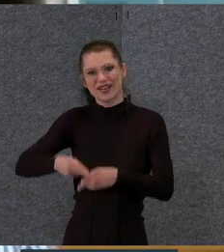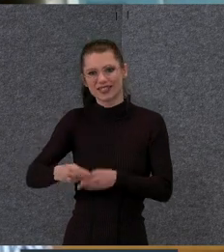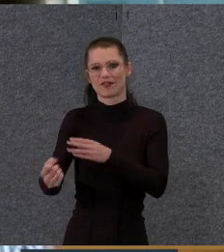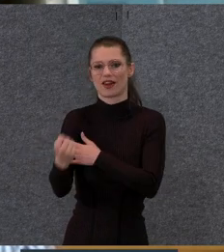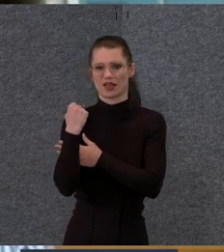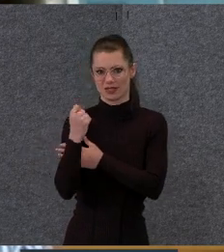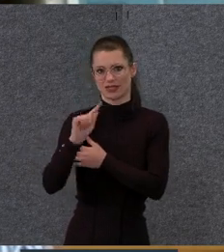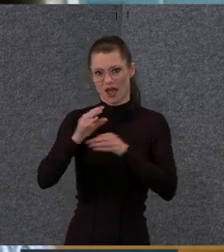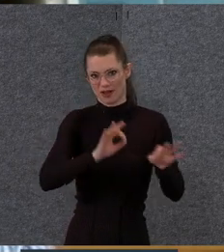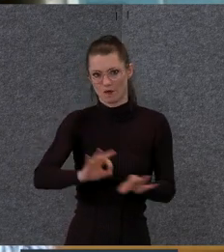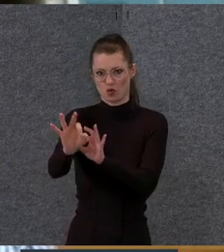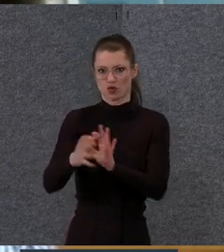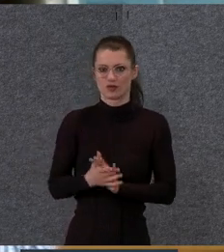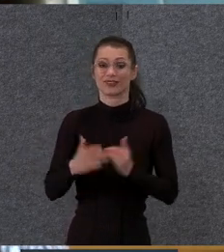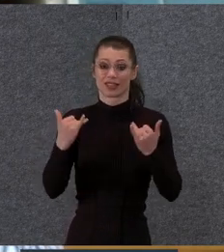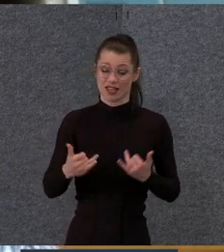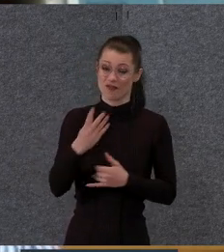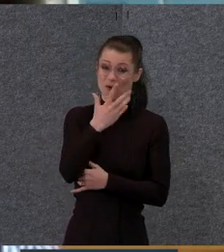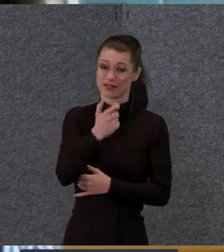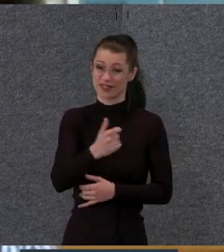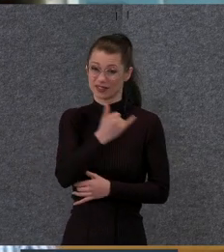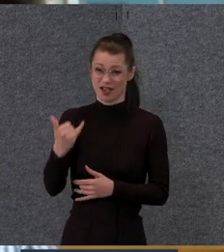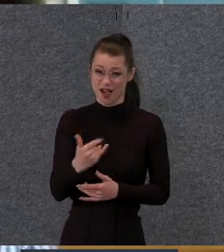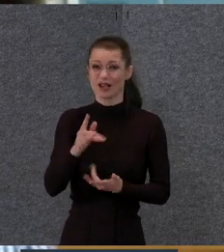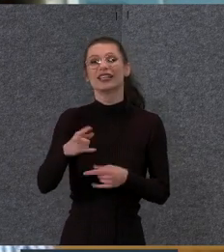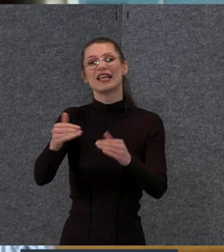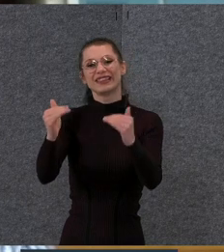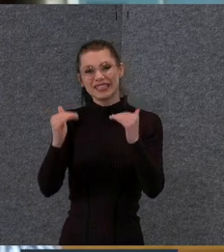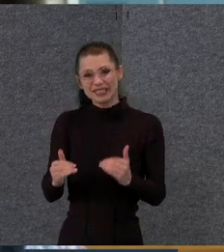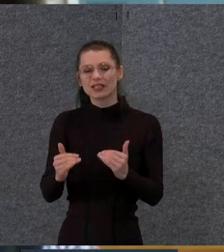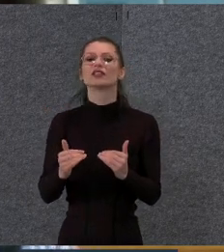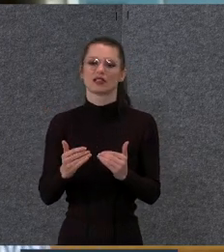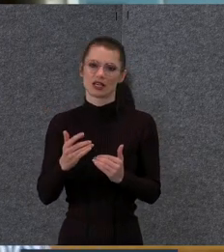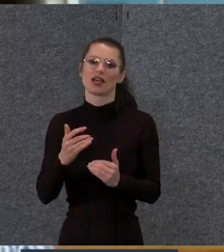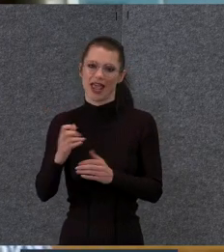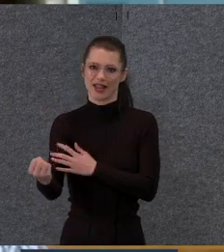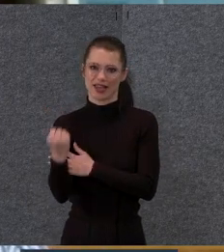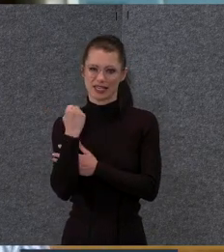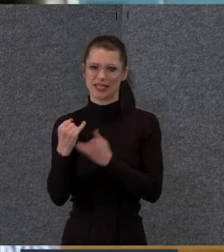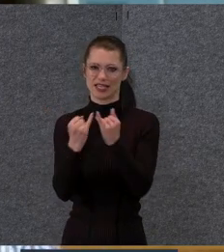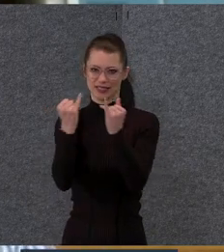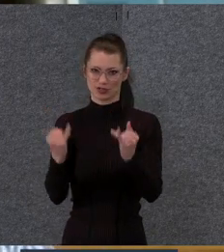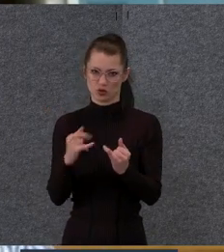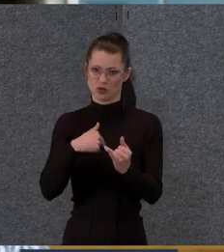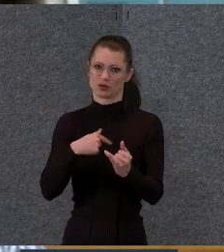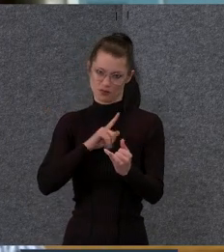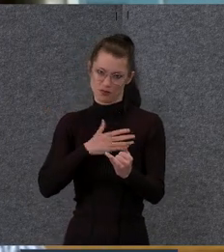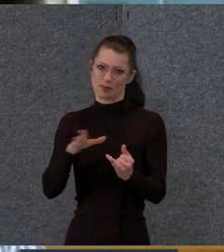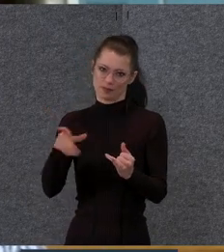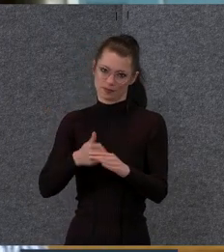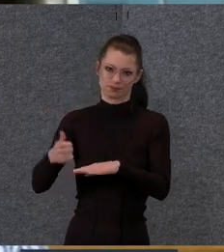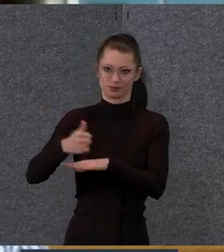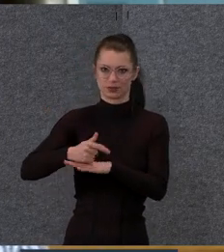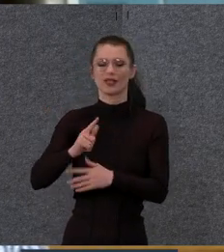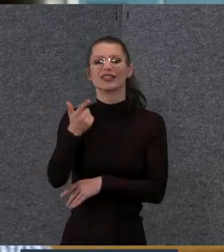stark vorangebracht haben. Und jetzt bin ich seit 25 Jahren Inhaber des Niedrigenergieinstituts, wo wir eigentlich nur hocheffiziente Neubauten begleiten. Wir